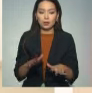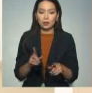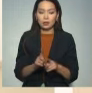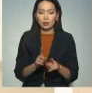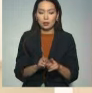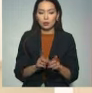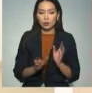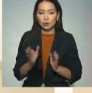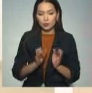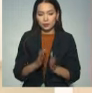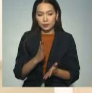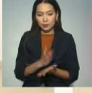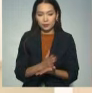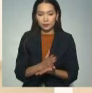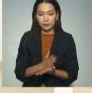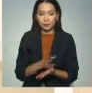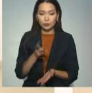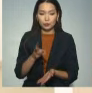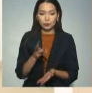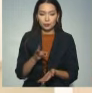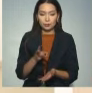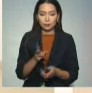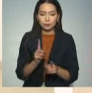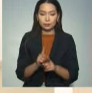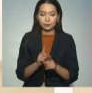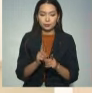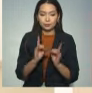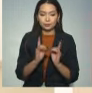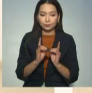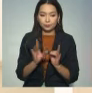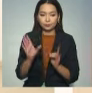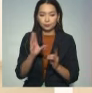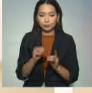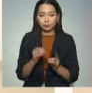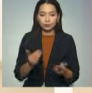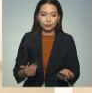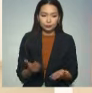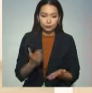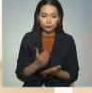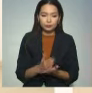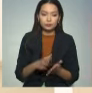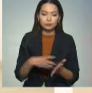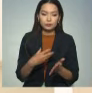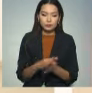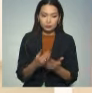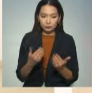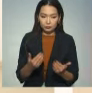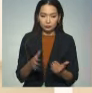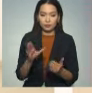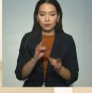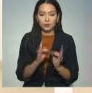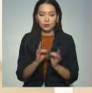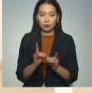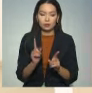бар. Соның 3 мыңға жуық студенті жатақханаларда тұрып жатыр, бірақ та бізге әлі 1 мыңға жуық жатақханаларда